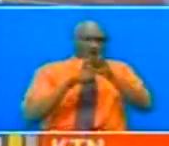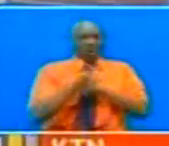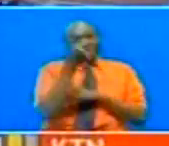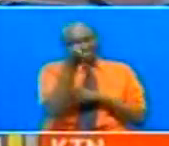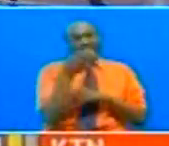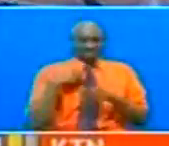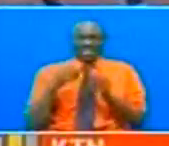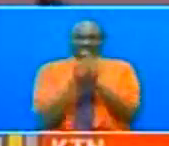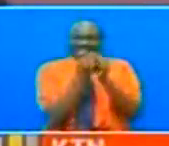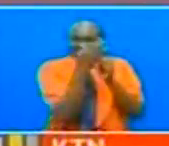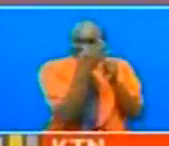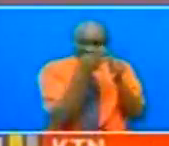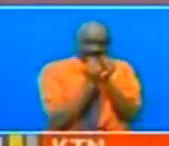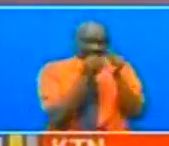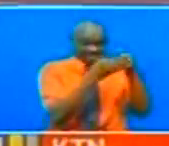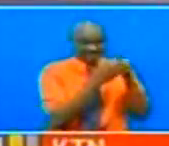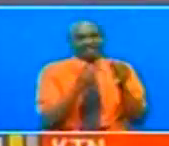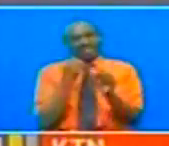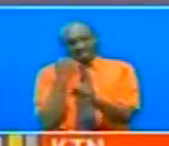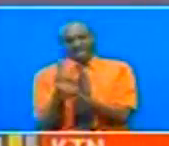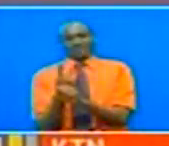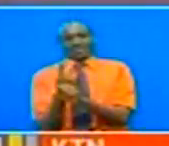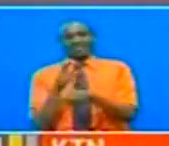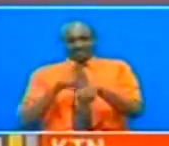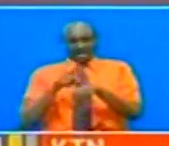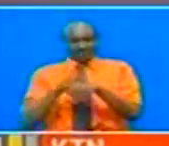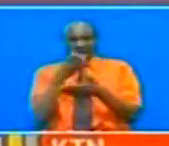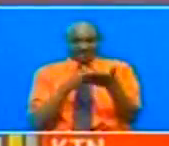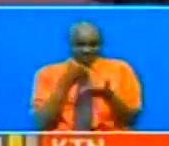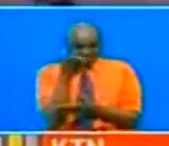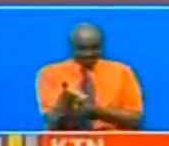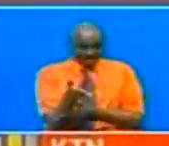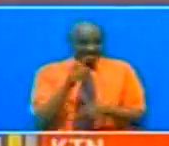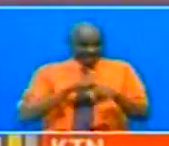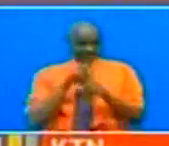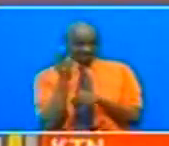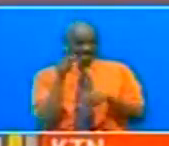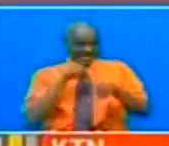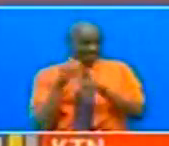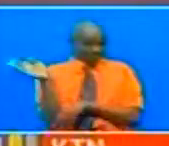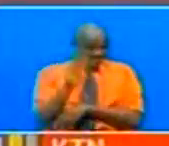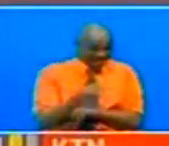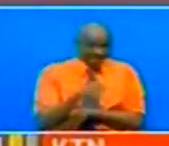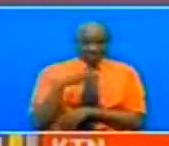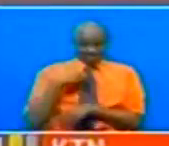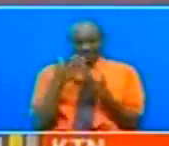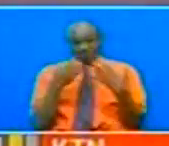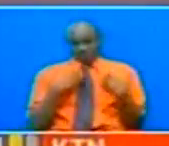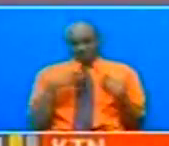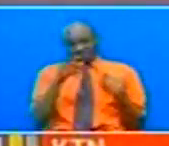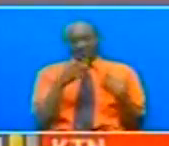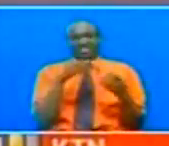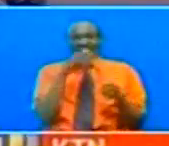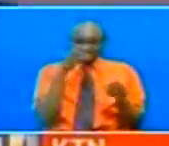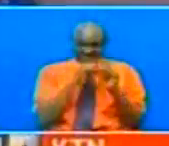kuwa 18 kwa 11 kabla ya muda wa mapumziko. Katika kipindi cha pili Mbeze aliongeza mabao mengine 8 na kuipa